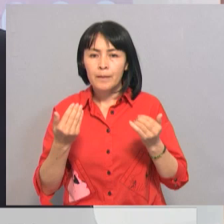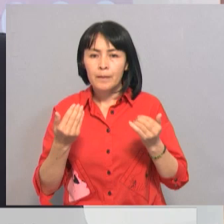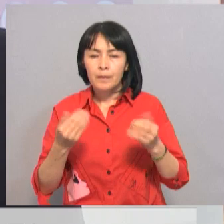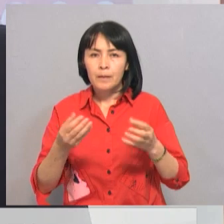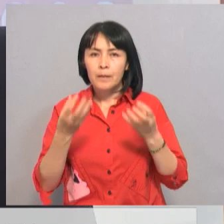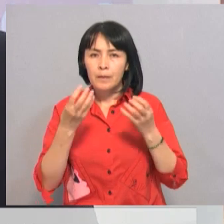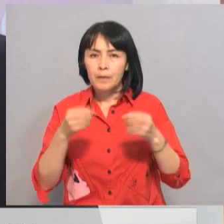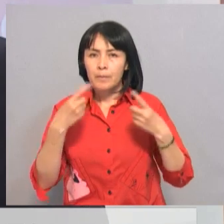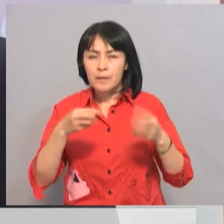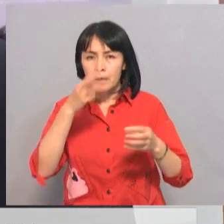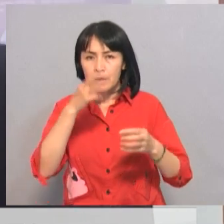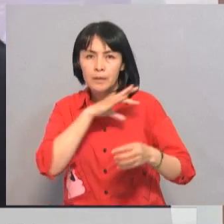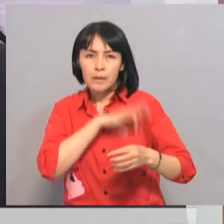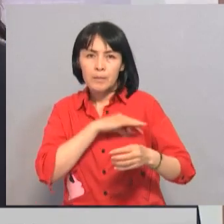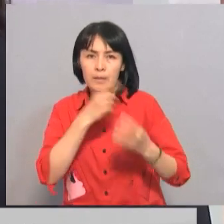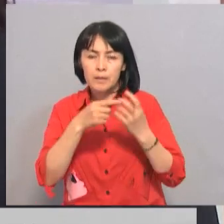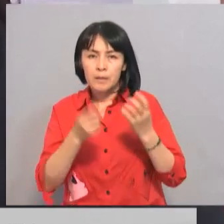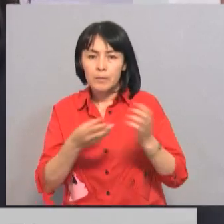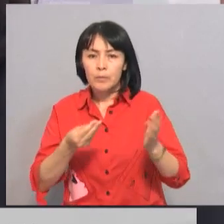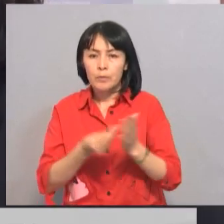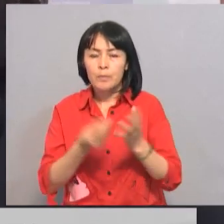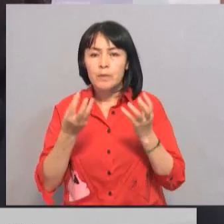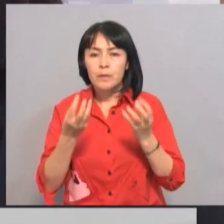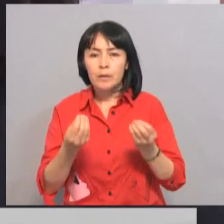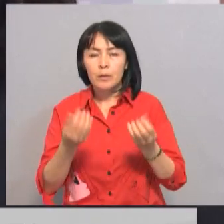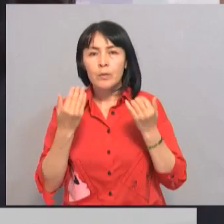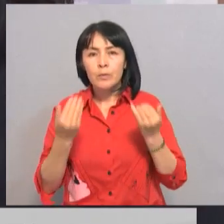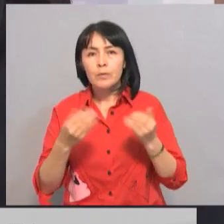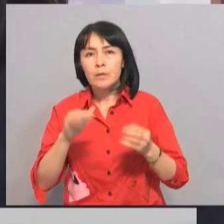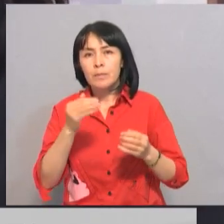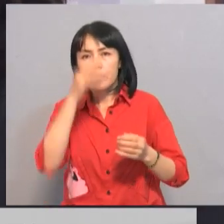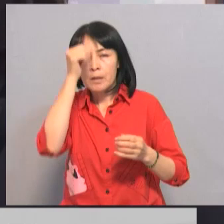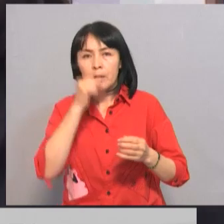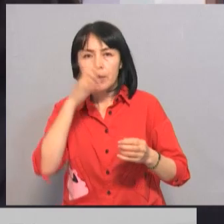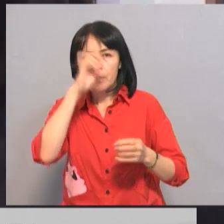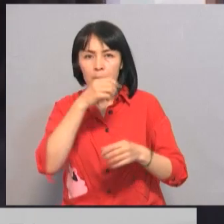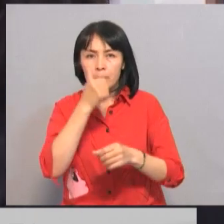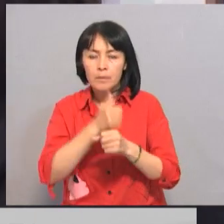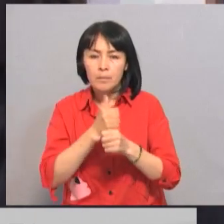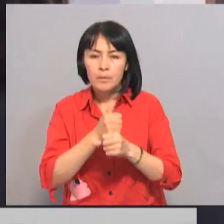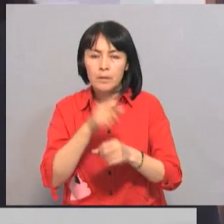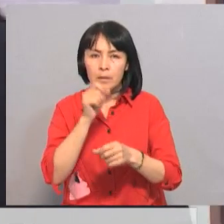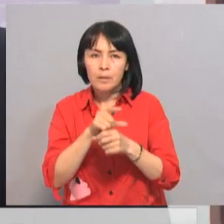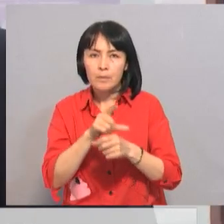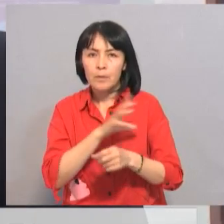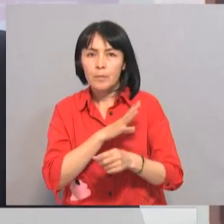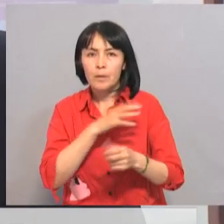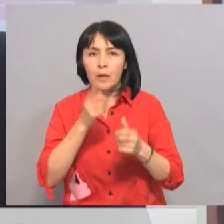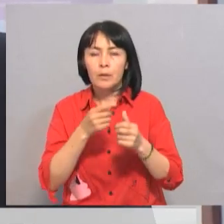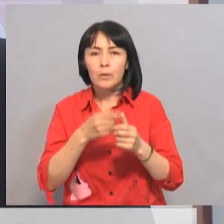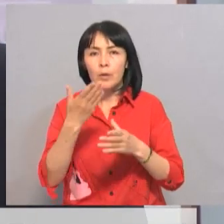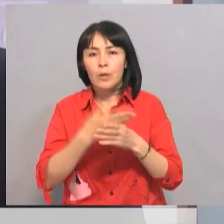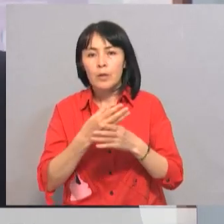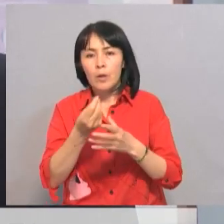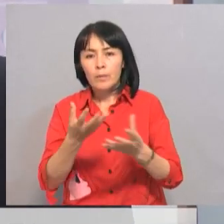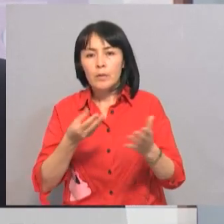медианалық табысты есепке алып төлейміз. Оған қоса осы ақпан айында мемлекет басшымыз тапсырма берді. Атаулы әлеуметтік